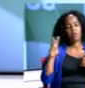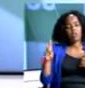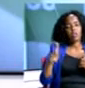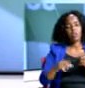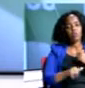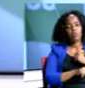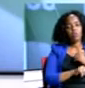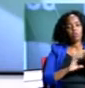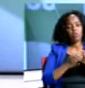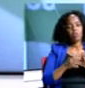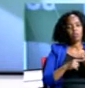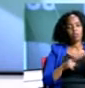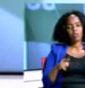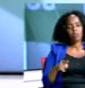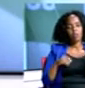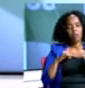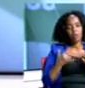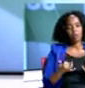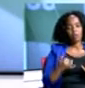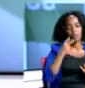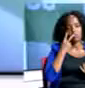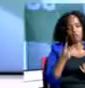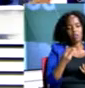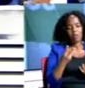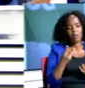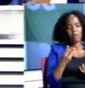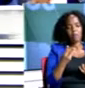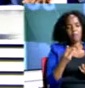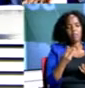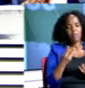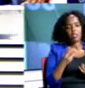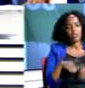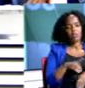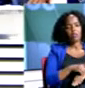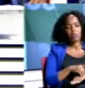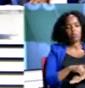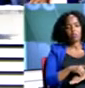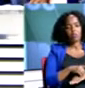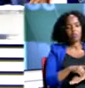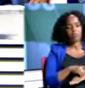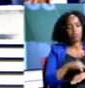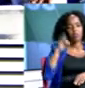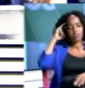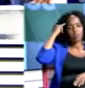usarabil bilesetu kuni akasi to dela lame haye me doktor jilchatin debia